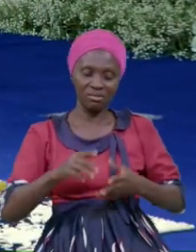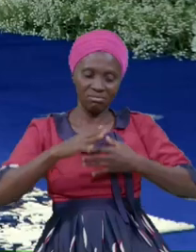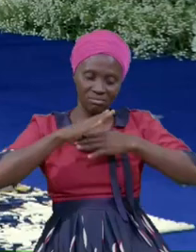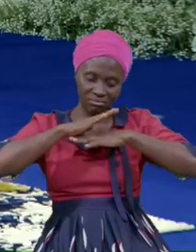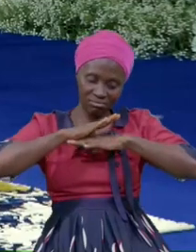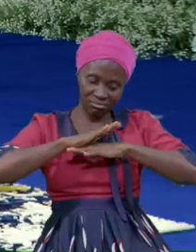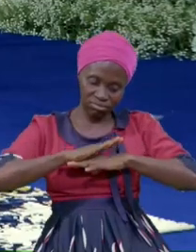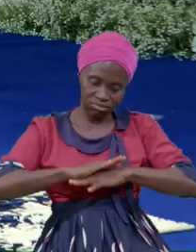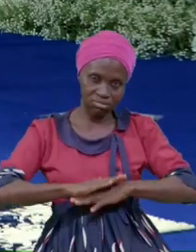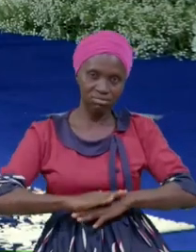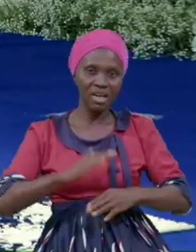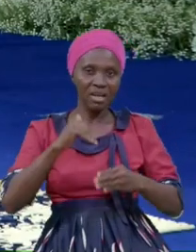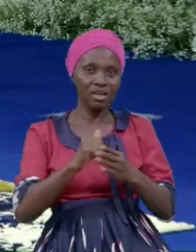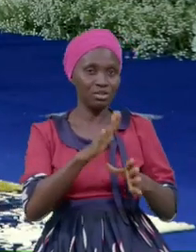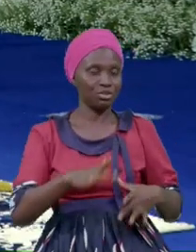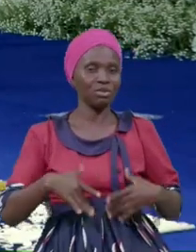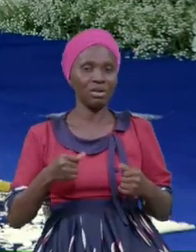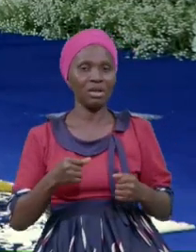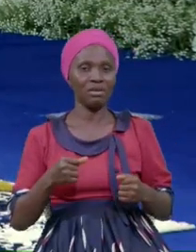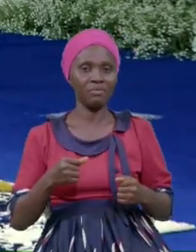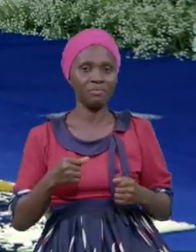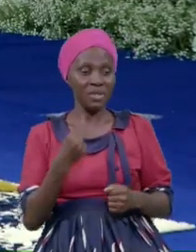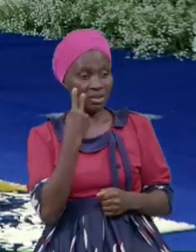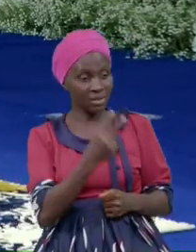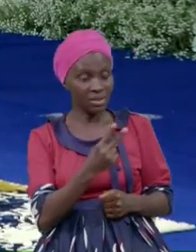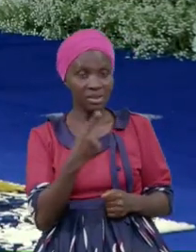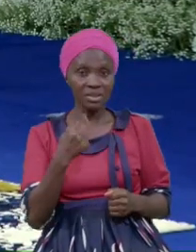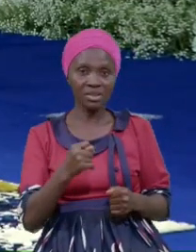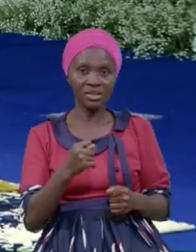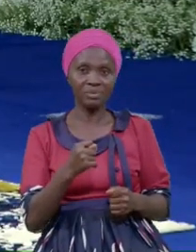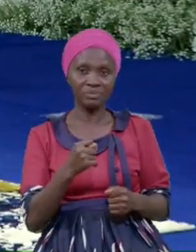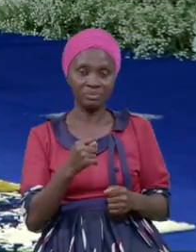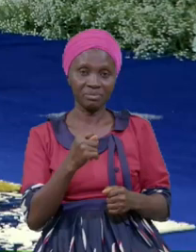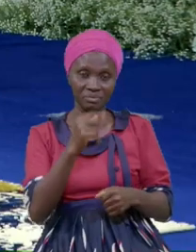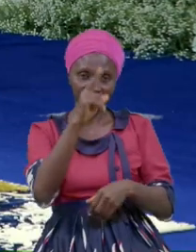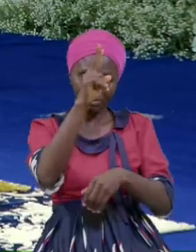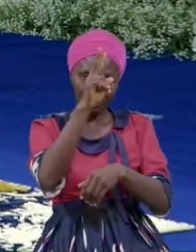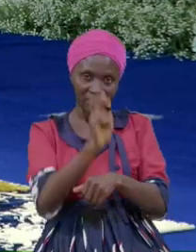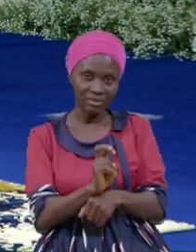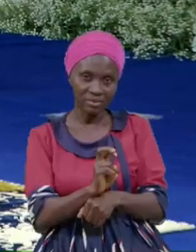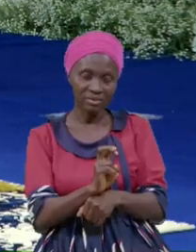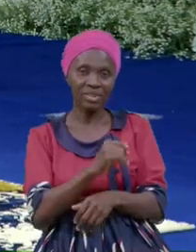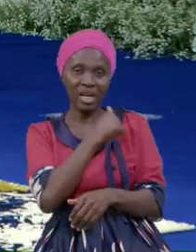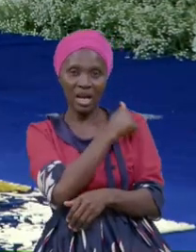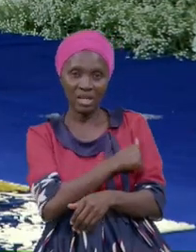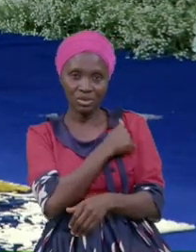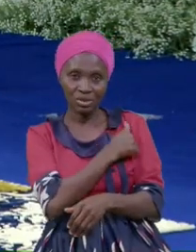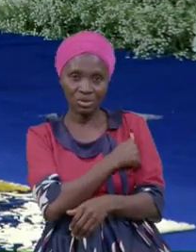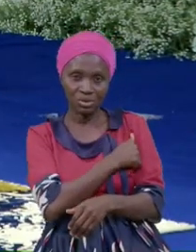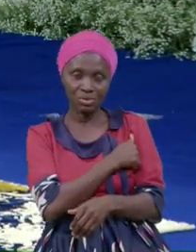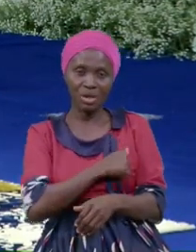leur attitude. L'attitude les uns envers les autres, l'attitude aimable, l'attitude